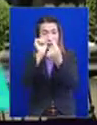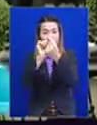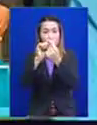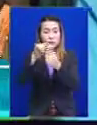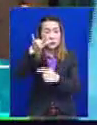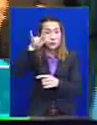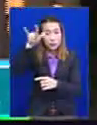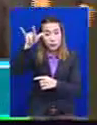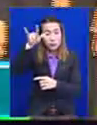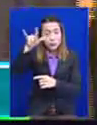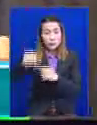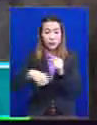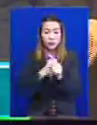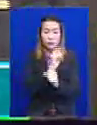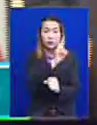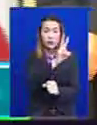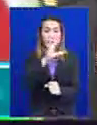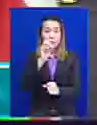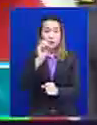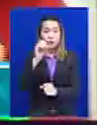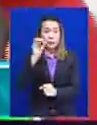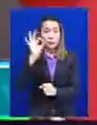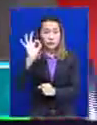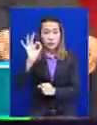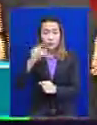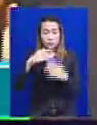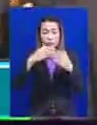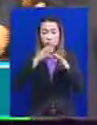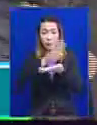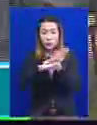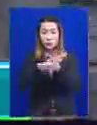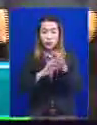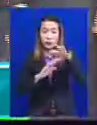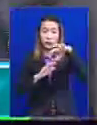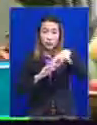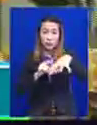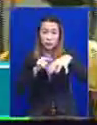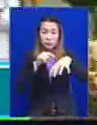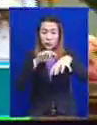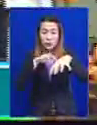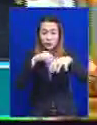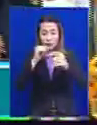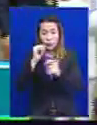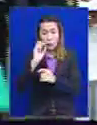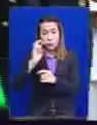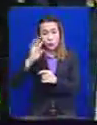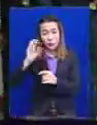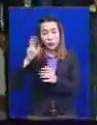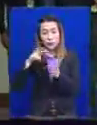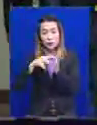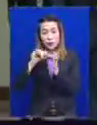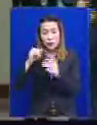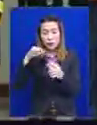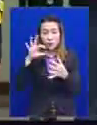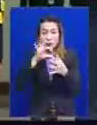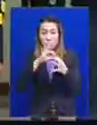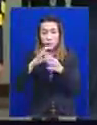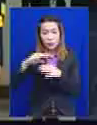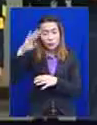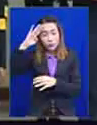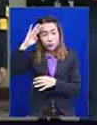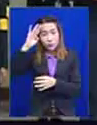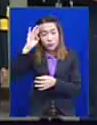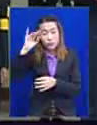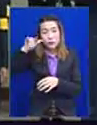ปี2559ที่โรงเรียนในเรืออากาศนวมินทรกษัตริยาธิราชและกองบัญชาการกองทัพอากา